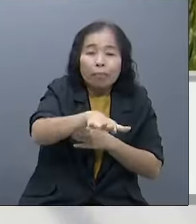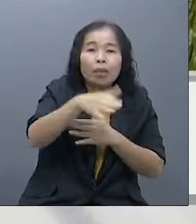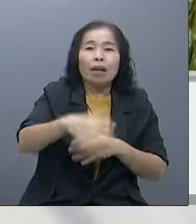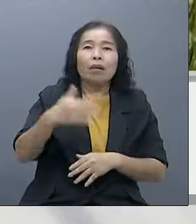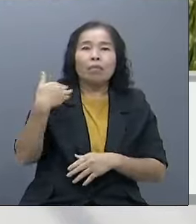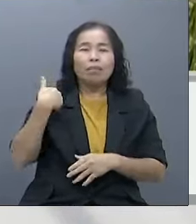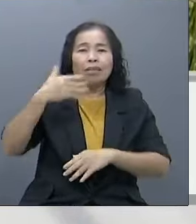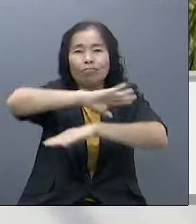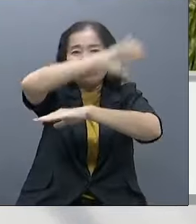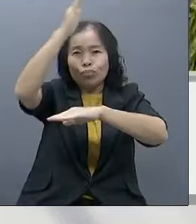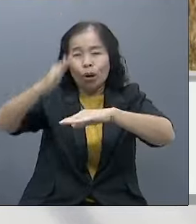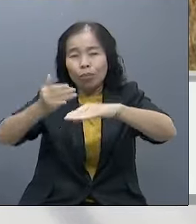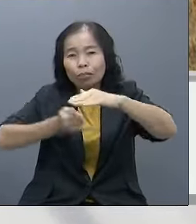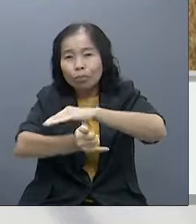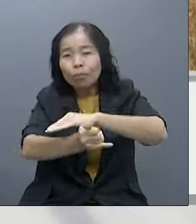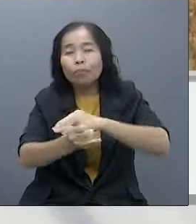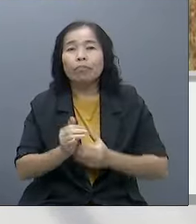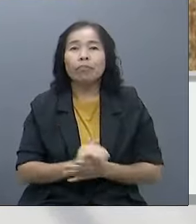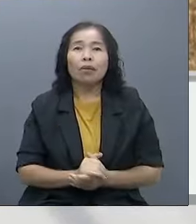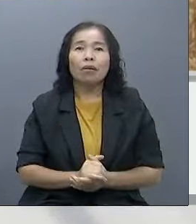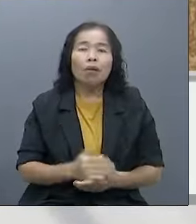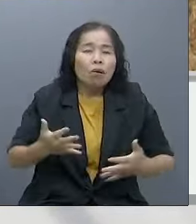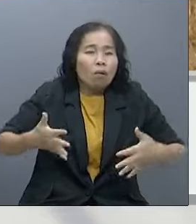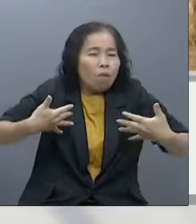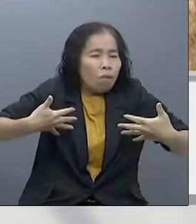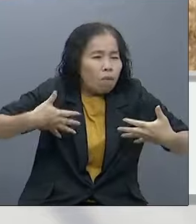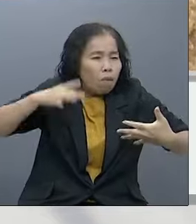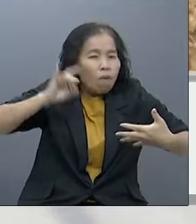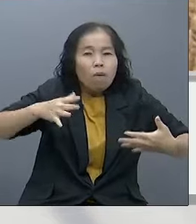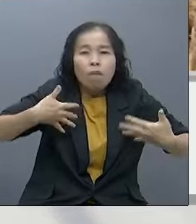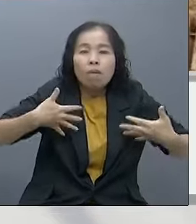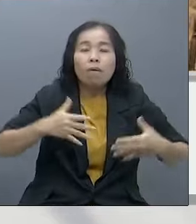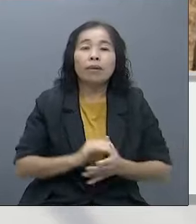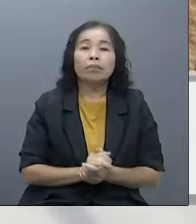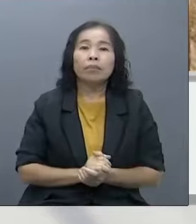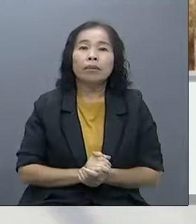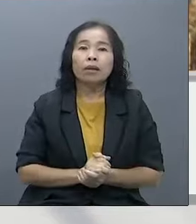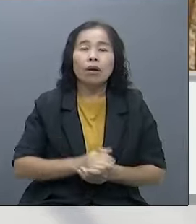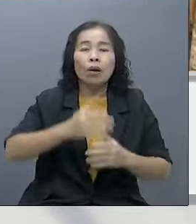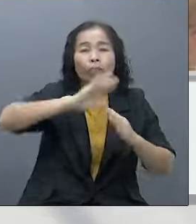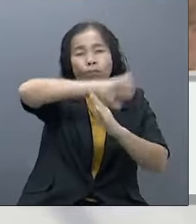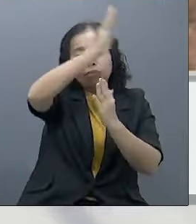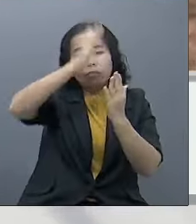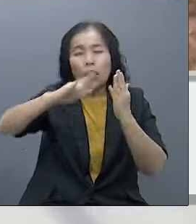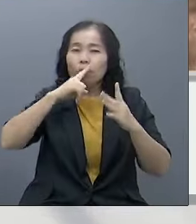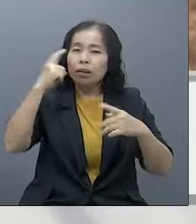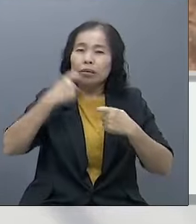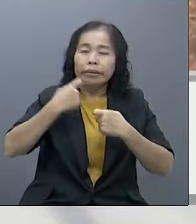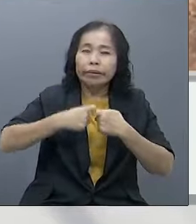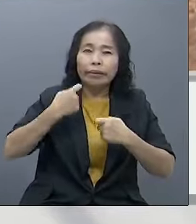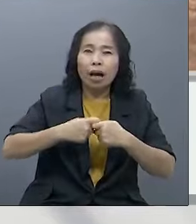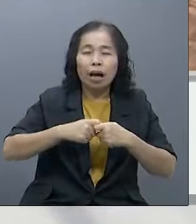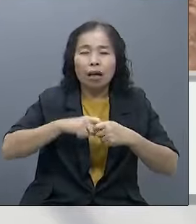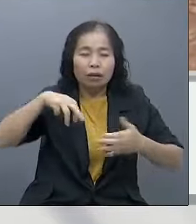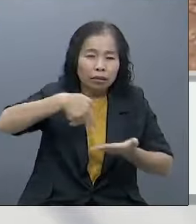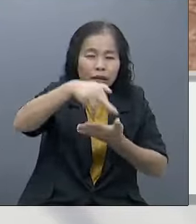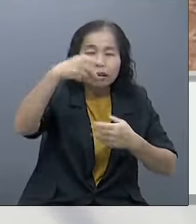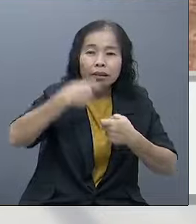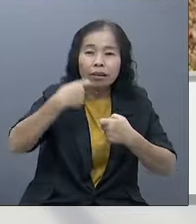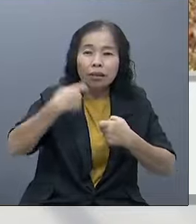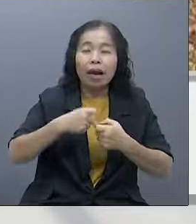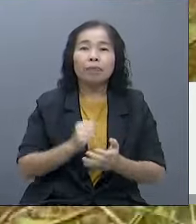ำอยู่เหนือหมู่บ้านนะคะอากาศร้อนจัดอย่างมากค่ะและสภาพภูมิประเทศก็ยากลำบากอย่างที่คุณผู้ชมเห็นบางจุ